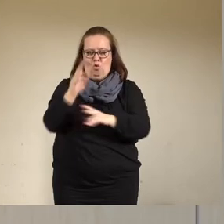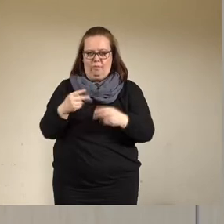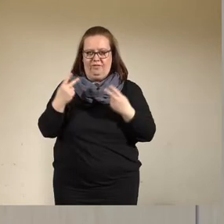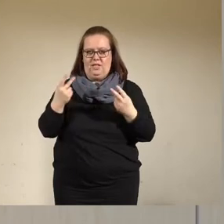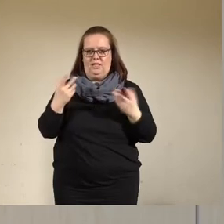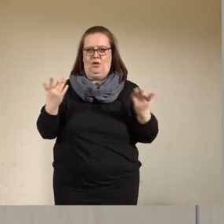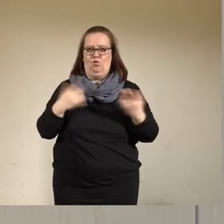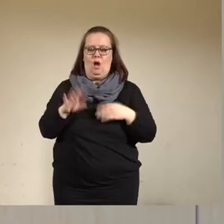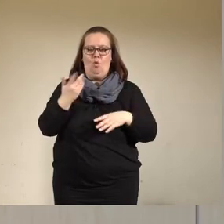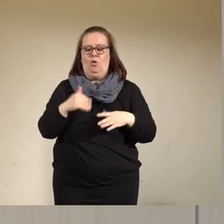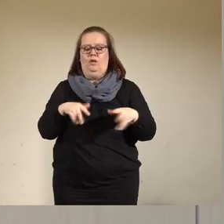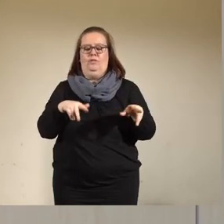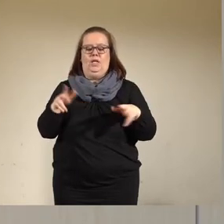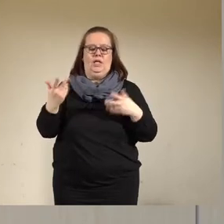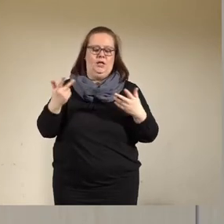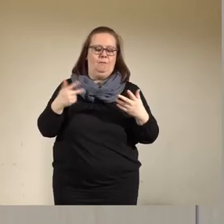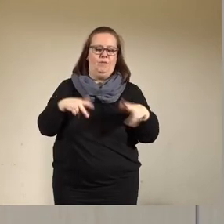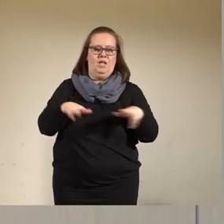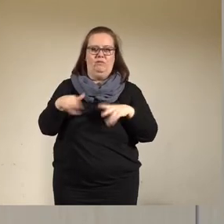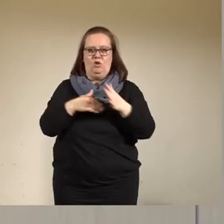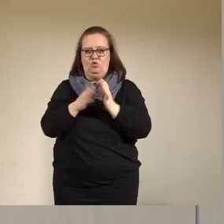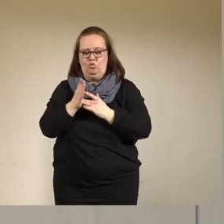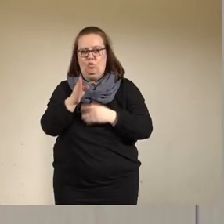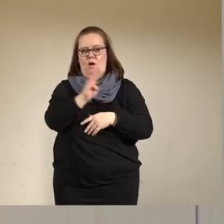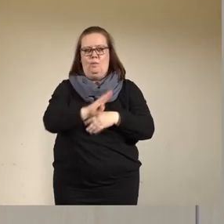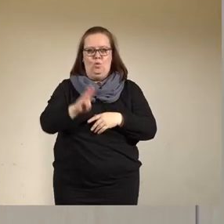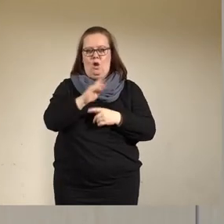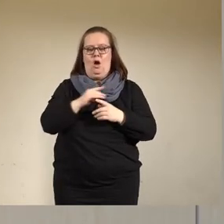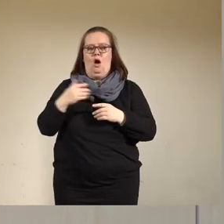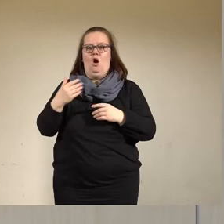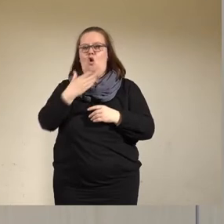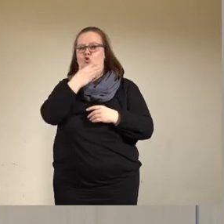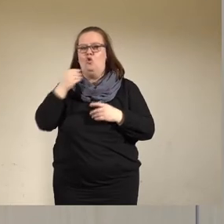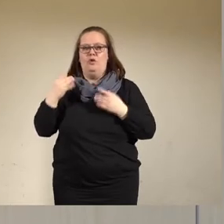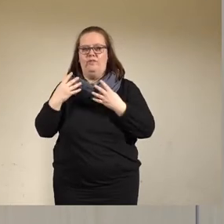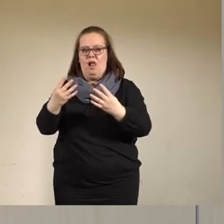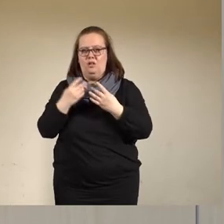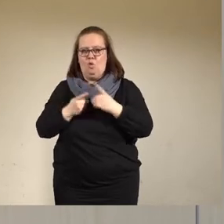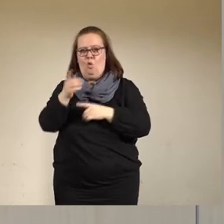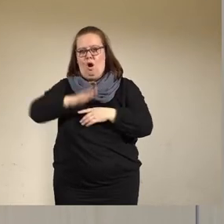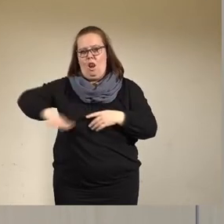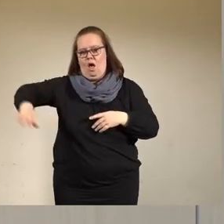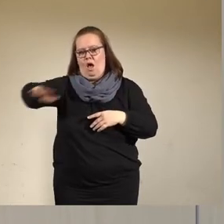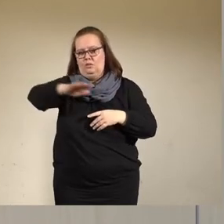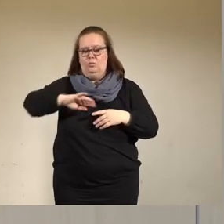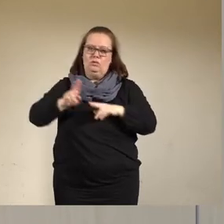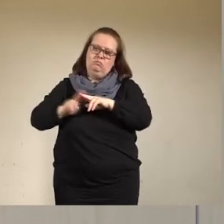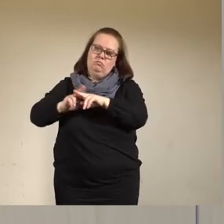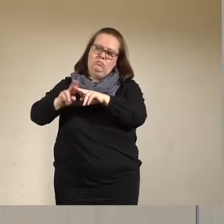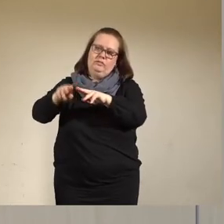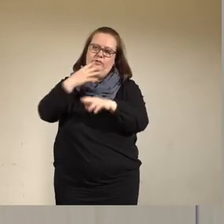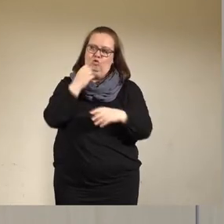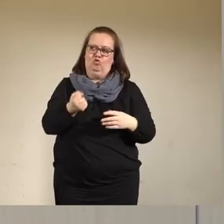die Infrastruktur in Bühlau, im Schönfelder Hochland, am Elbhang, die wir uns weiter vornehmen und verbessern